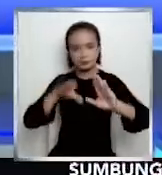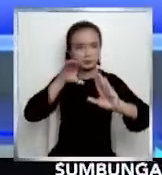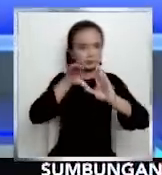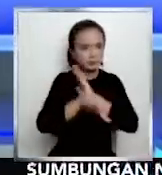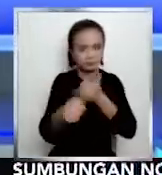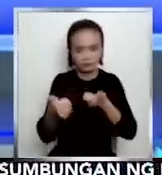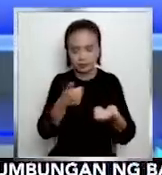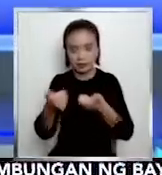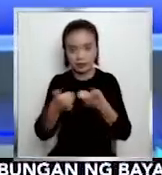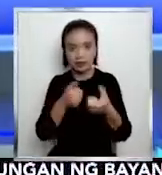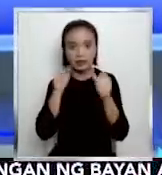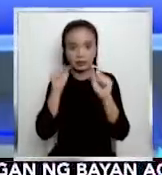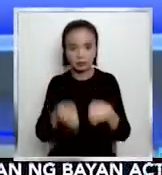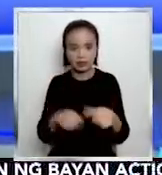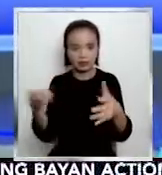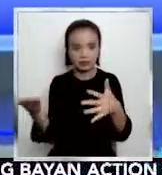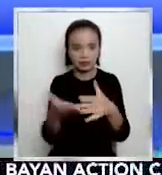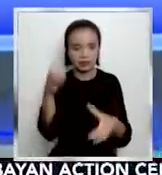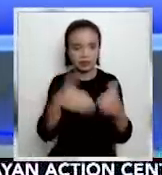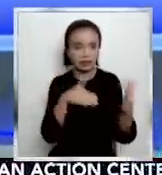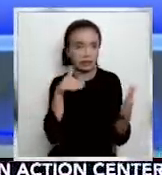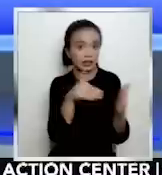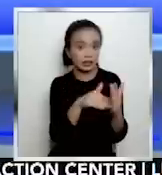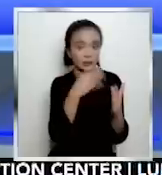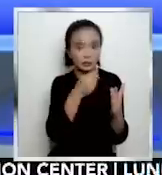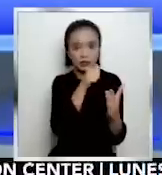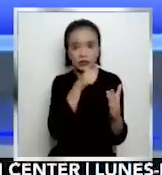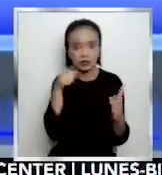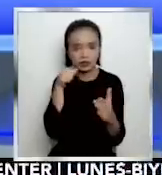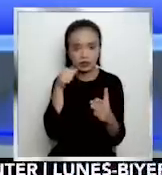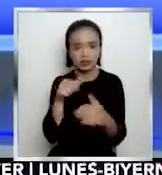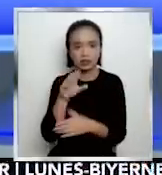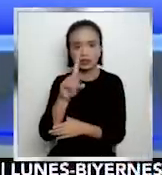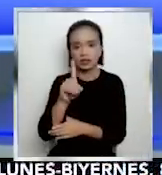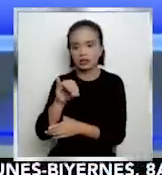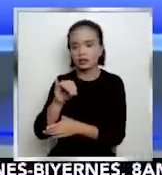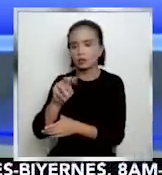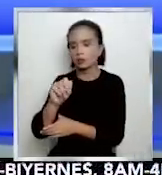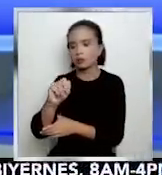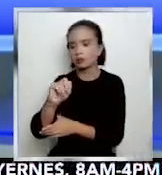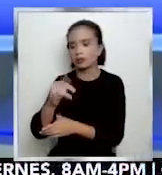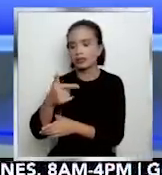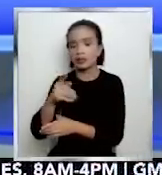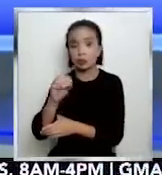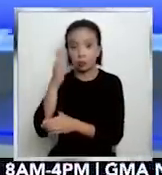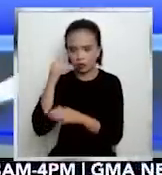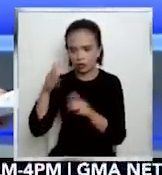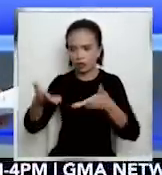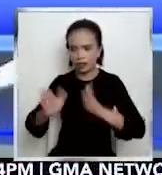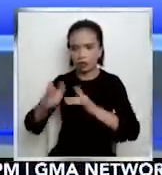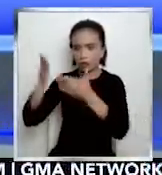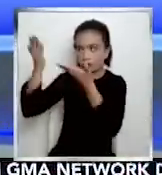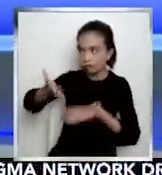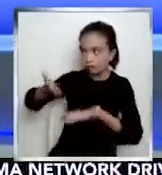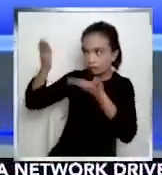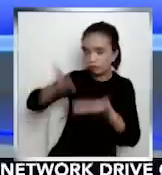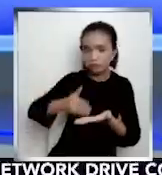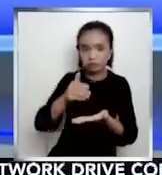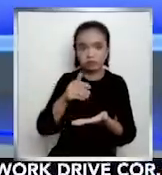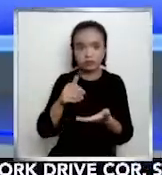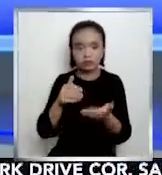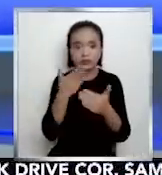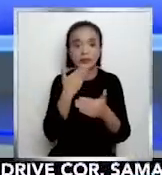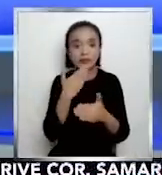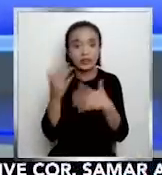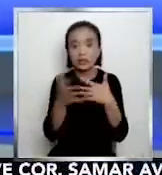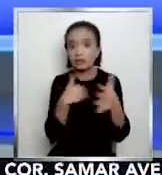kaharapin ni Agriculture Senior Undersecretary Domingo Panganiban sa pagpayag niyang mag-import ng asukal kahit wala pang sugar order mula